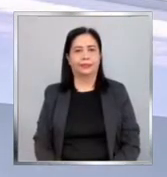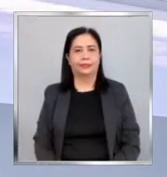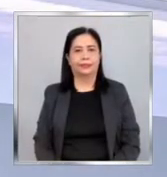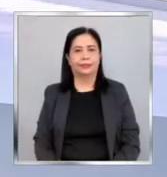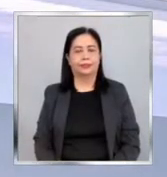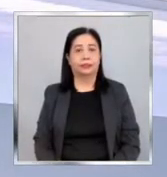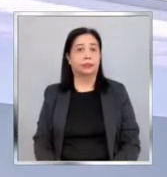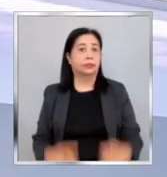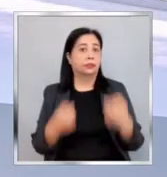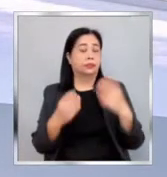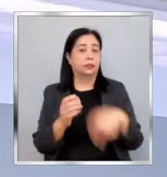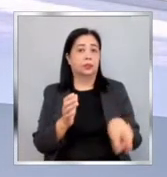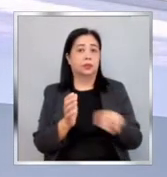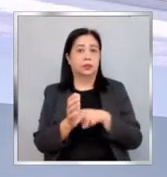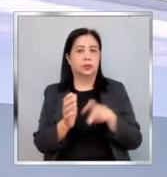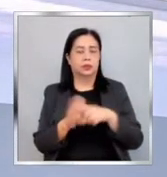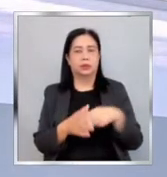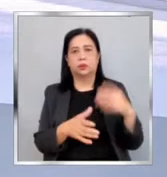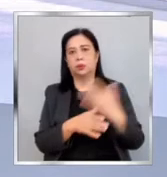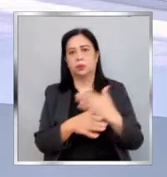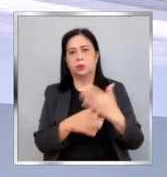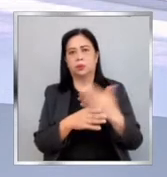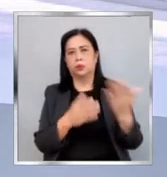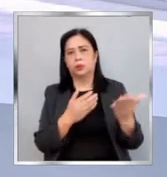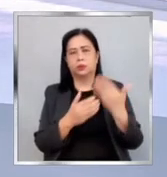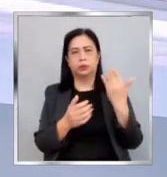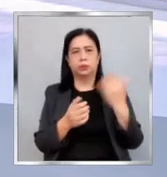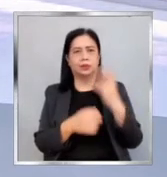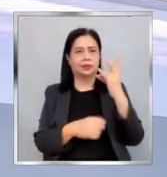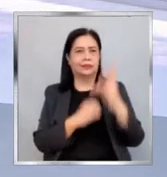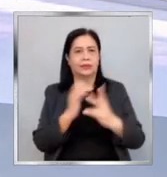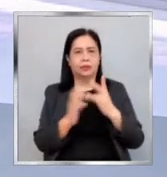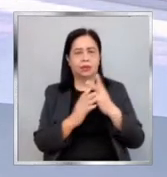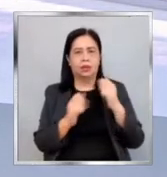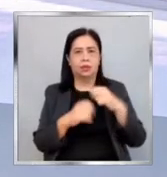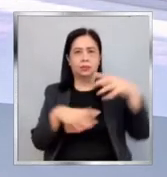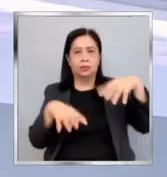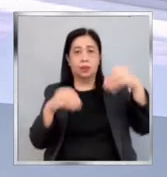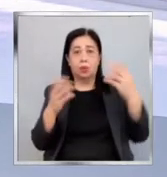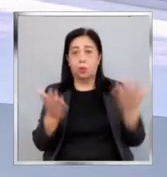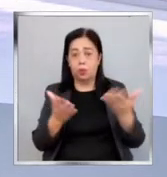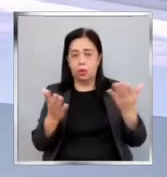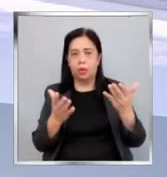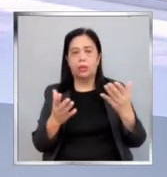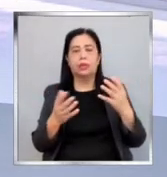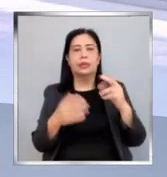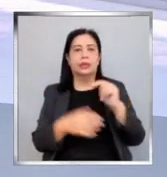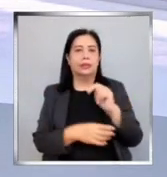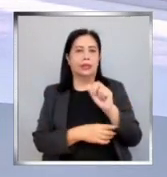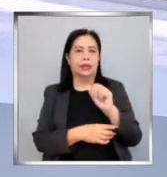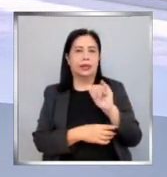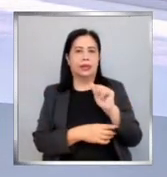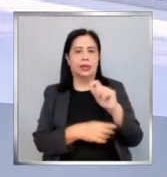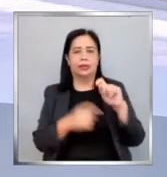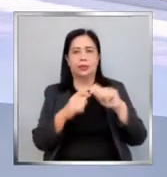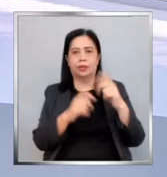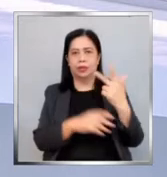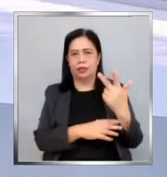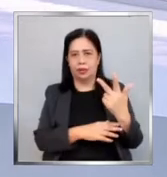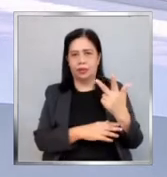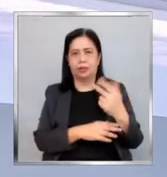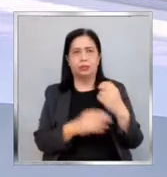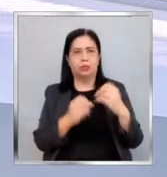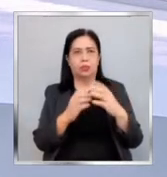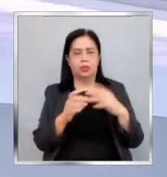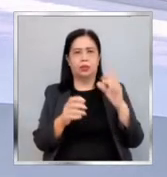Libo-libong pasahero ang naperwisyo ng halos 7 oras na brownout sa NAIA Terminal 3. Mahigit 30 domestic at